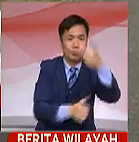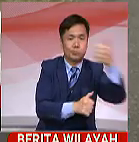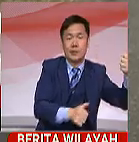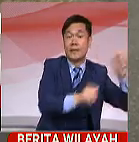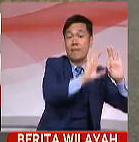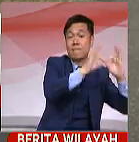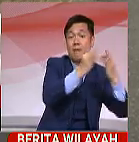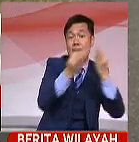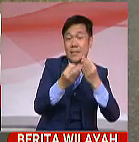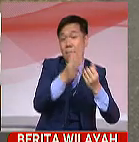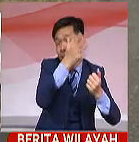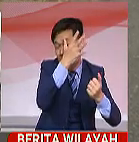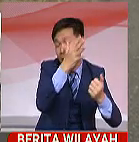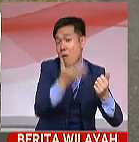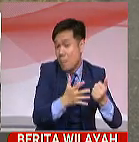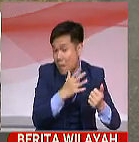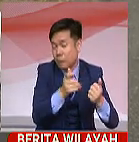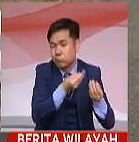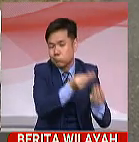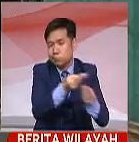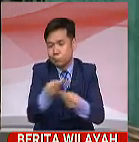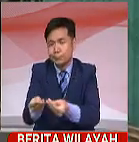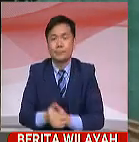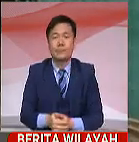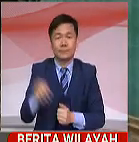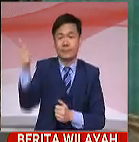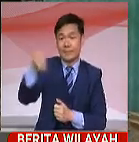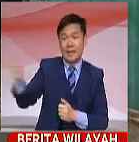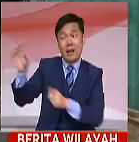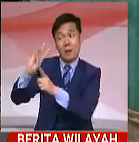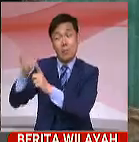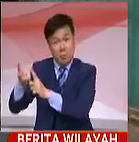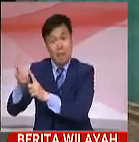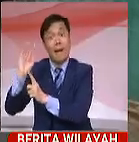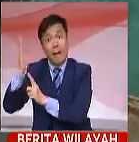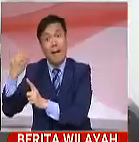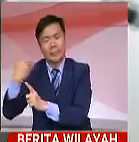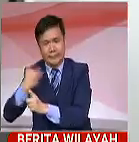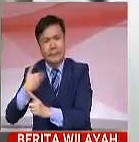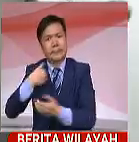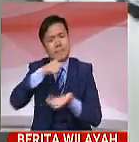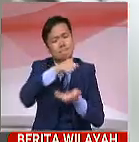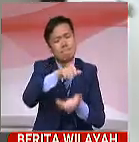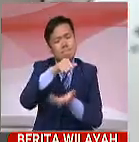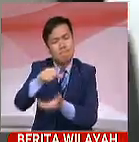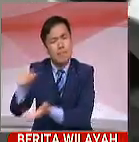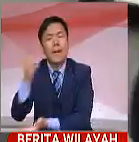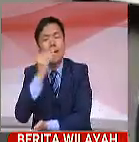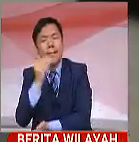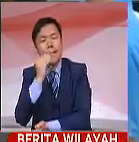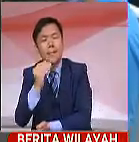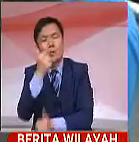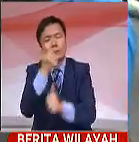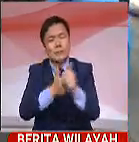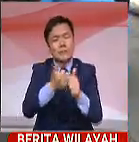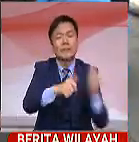sebelum pelaksanaan PKPD. Selain itu, pada minggu lepas, pihak Jabatan Kebajikan Masyarakat juga telah mula menghantar bantuan bungkusan makanan untuk